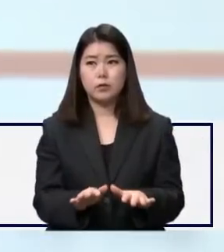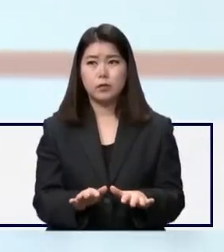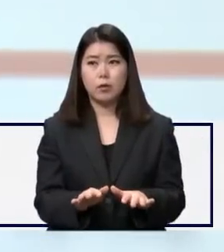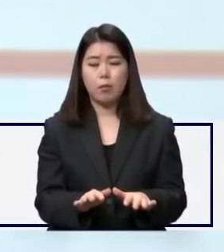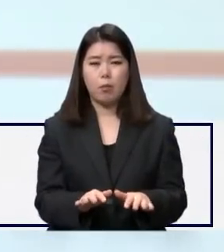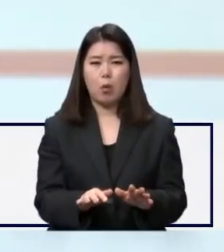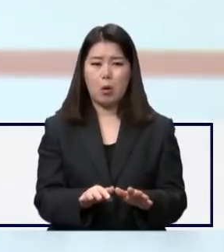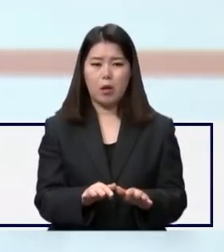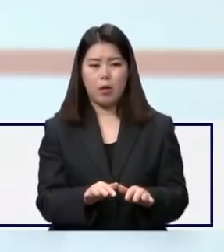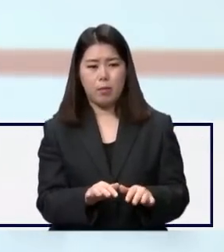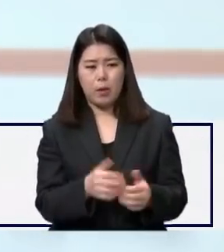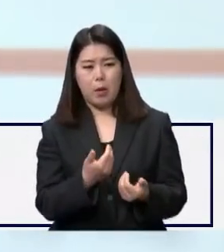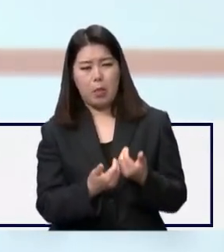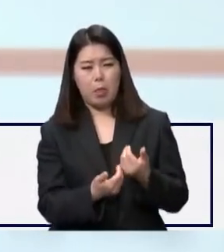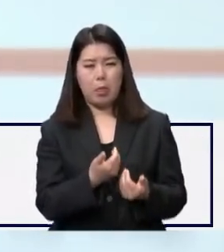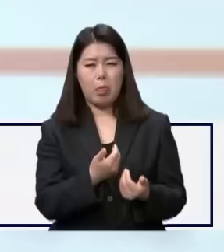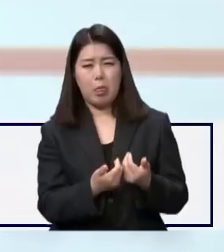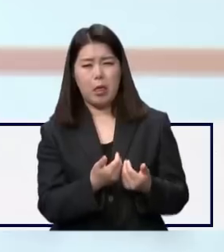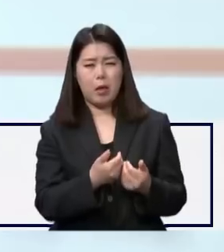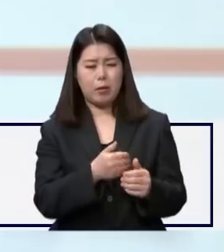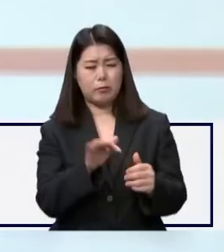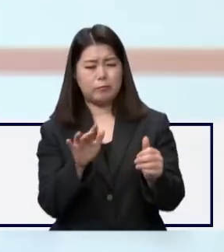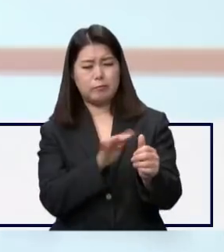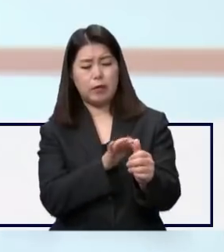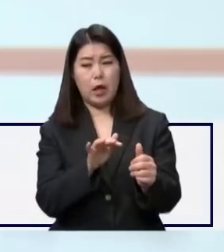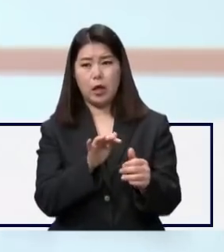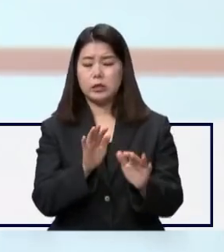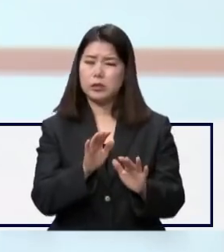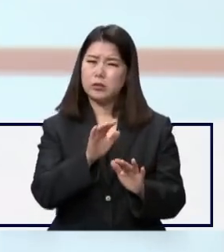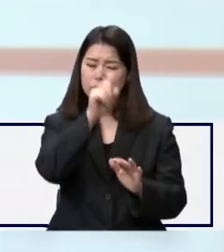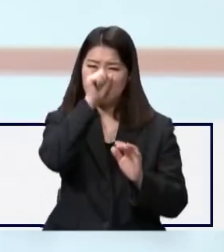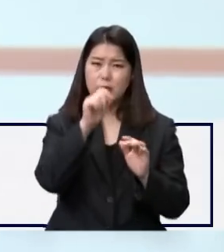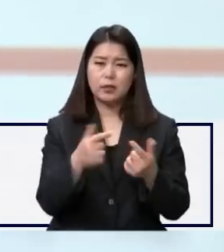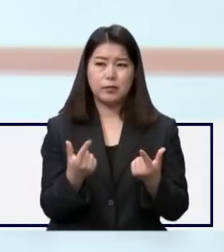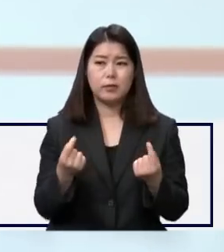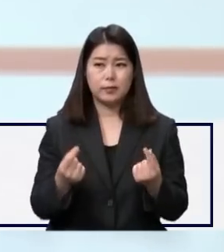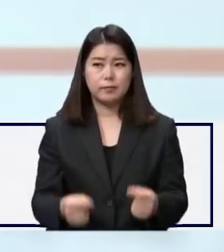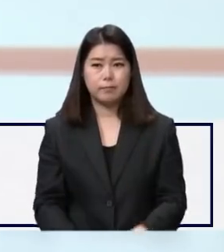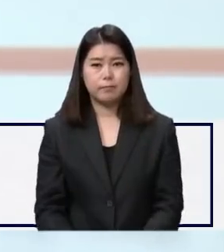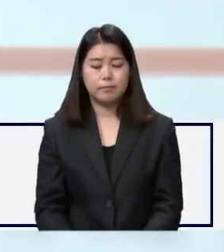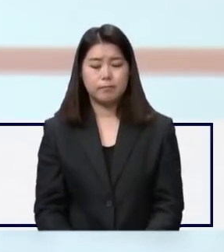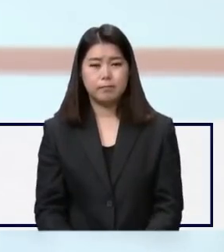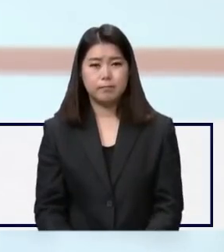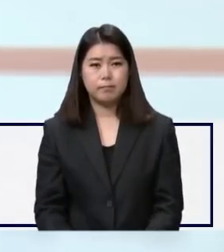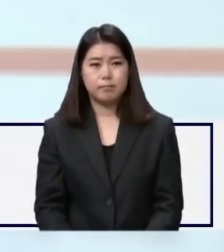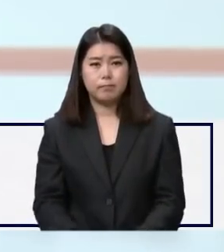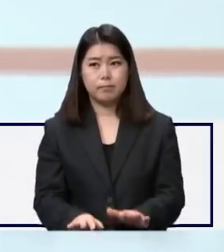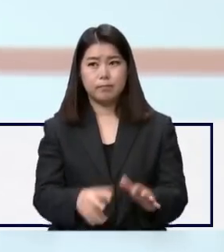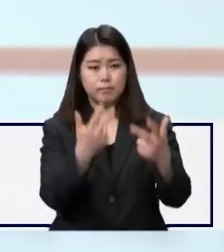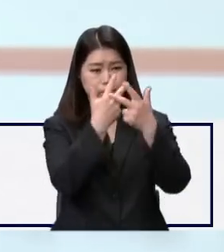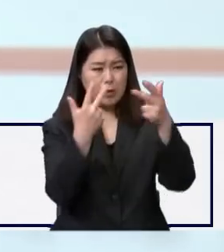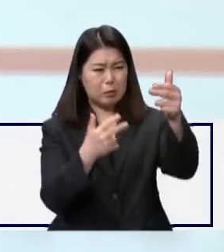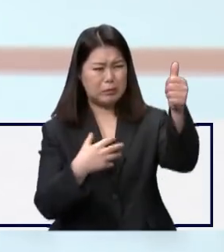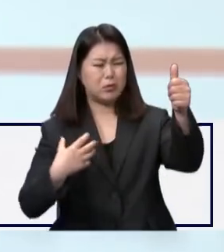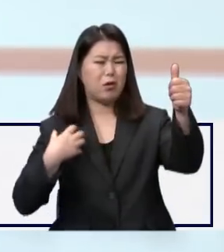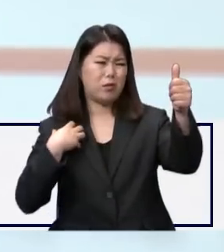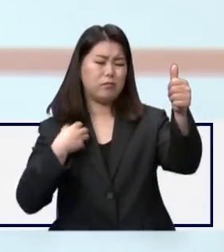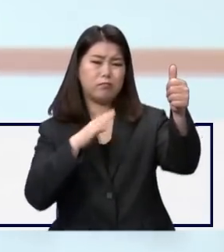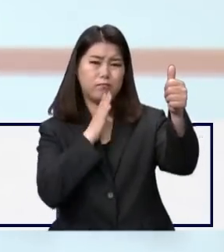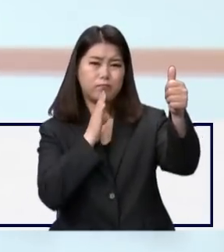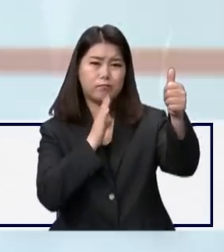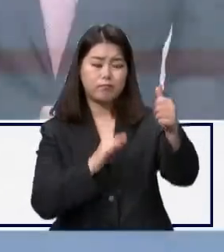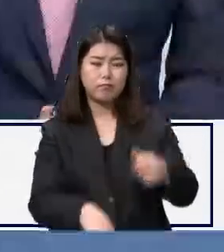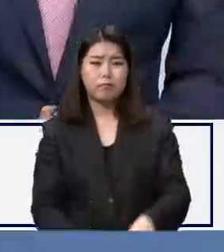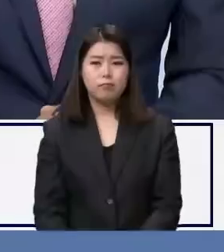그런데 이간질 이전투구로 점철되고 있는게 너무 안타깝습니다 근데 저는이 부분에 있어서 이재명 대표의 좀 책임을 좀 묻지 않을 수가 없는데요